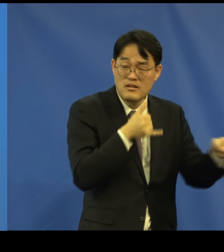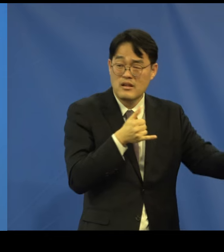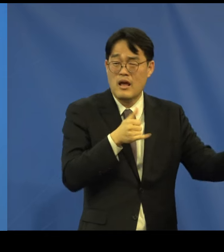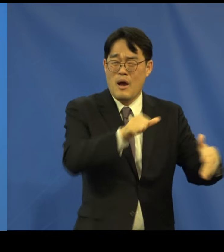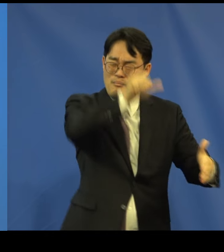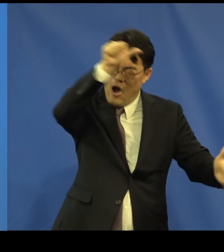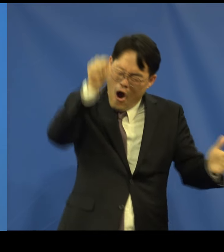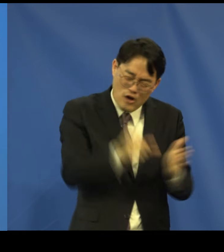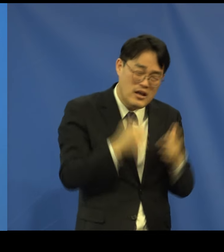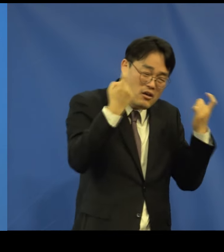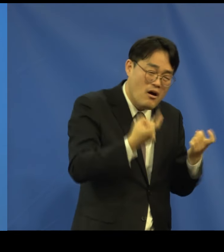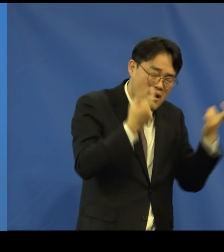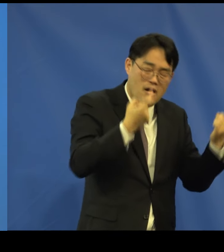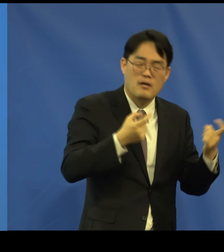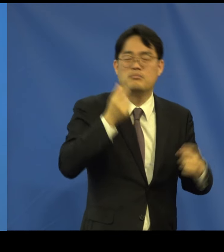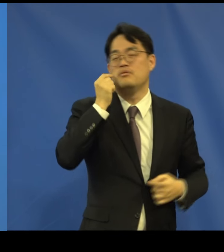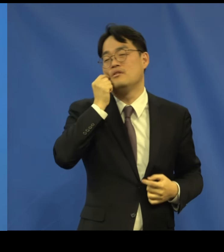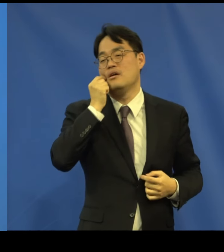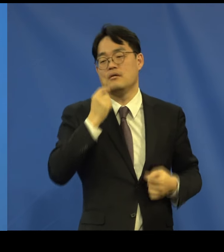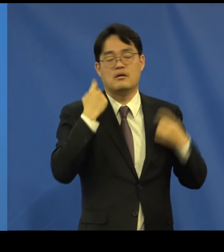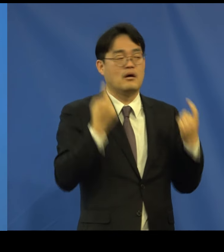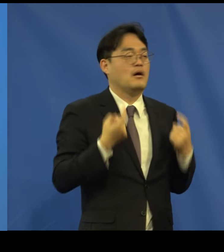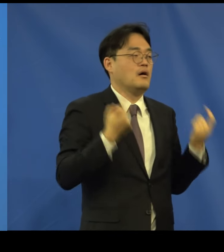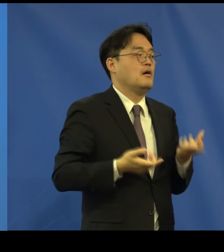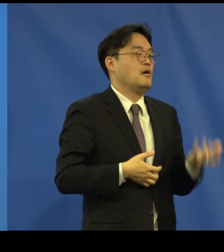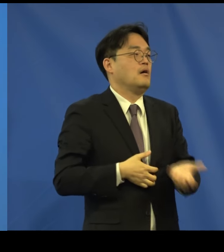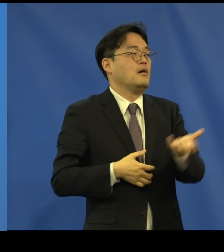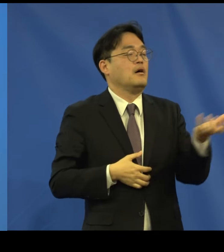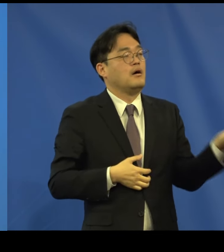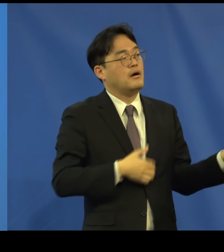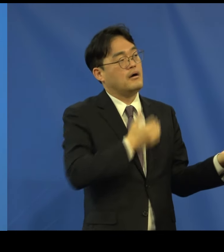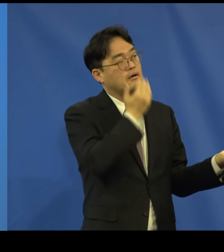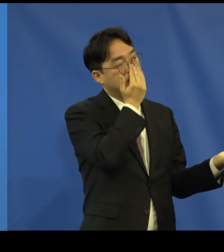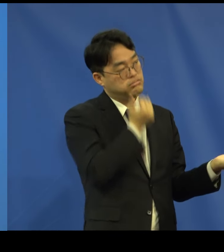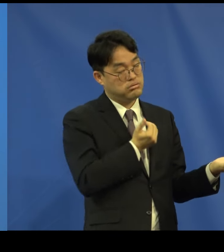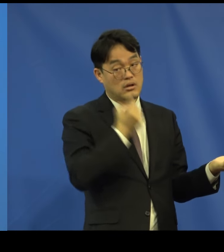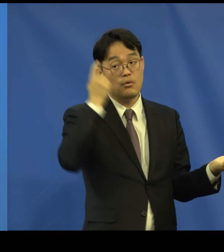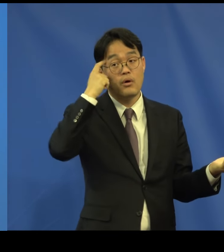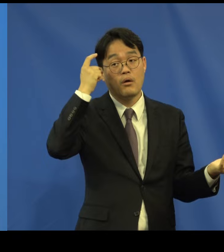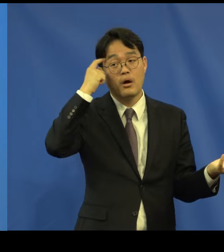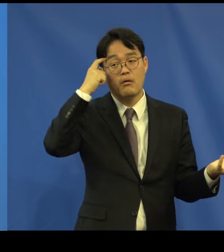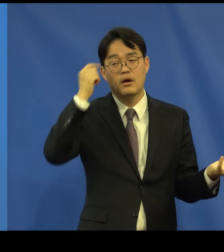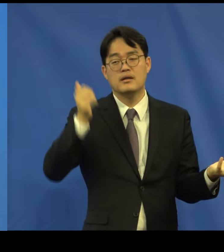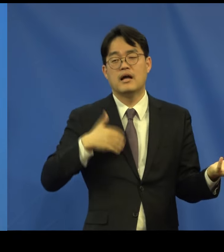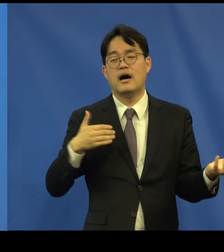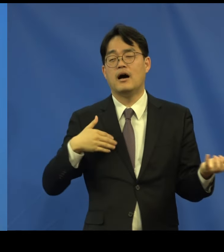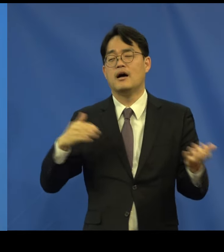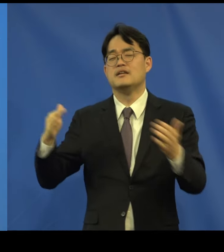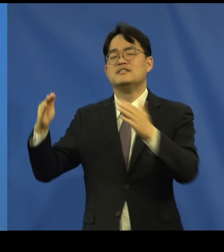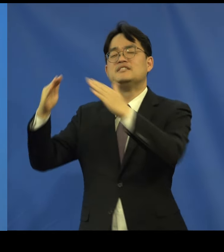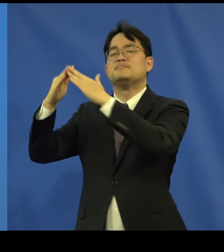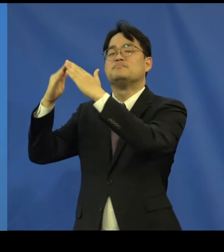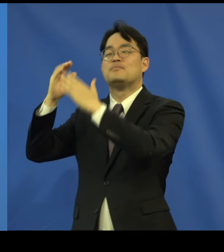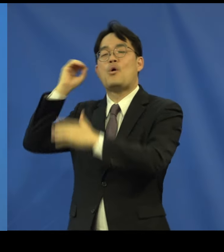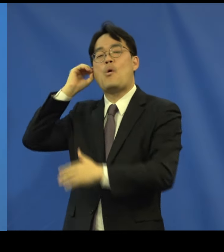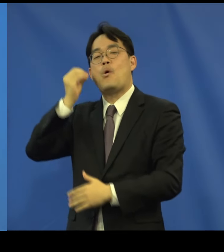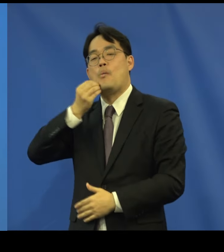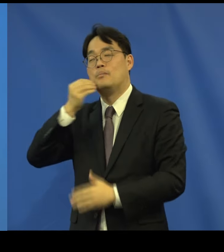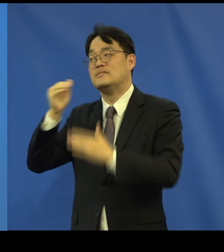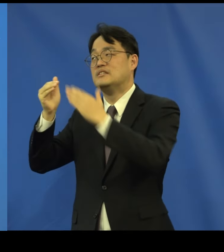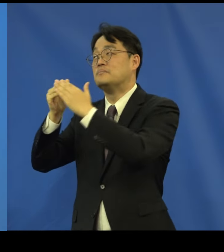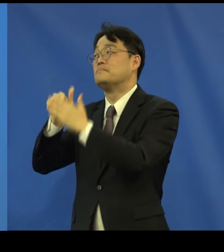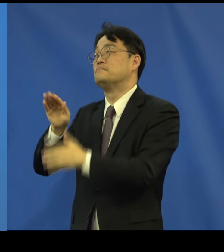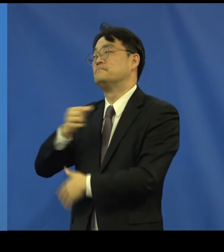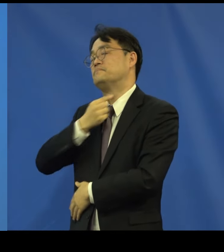때문에. 여러분, 주님은 오늘 우리에게 이렇게 말씀하시죠. 내 아버지 집에는 그 할 곳이 많도다. 저는 이 말씀을 묵상하는데 얼마나 큰 은혜가